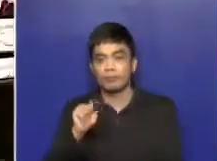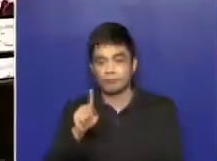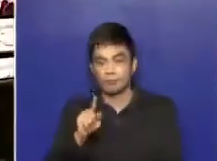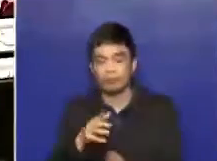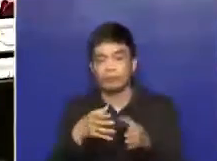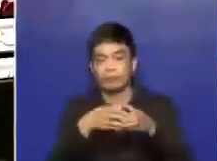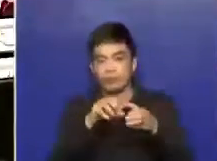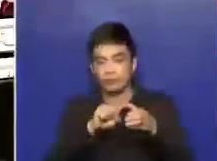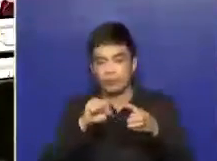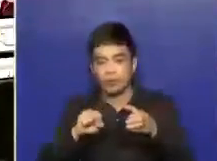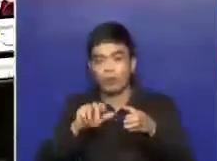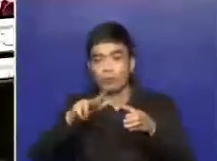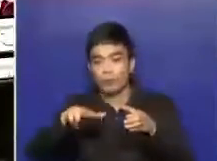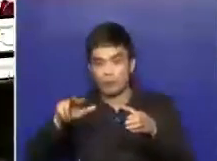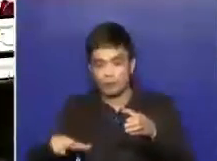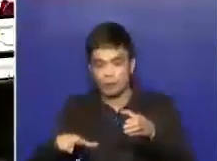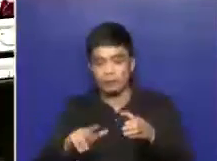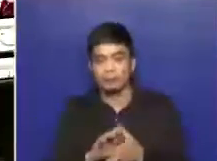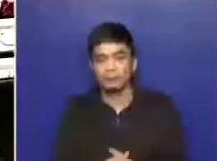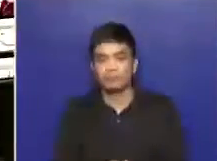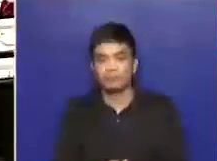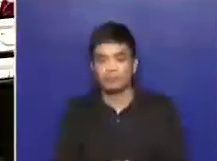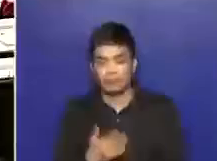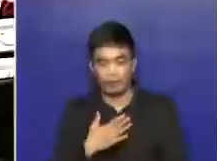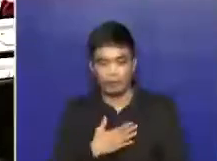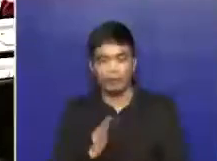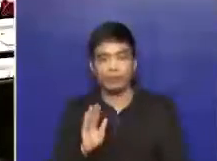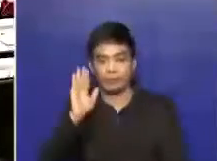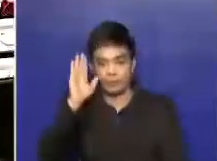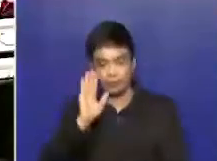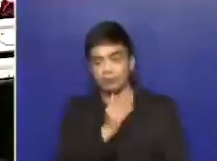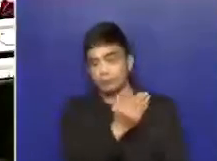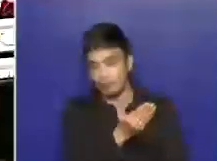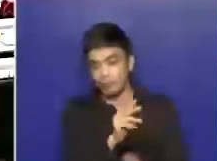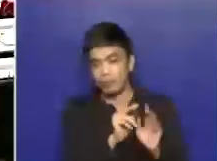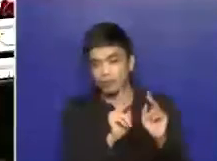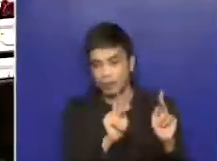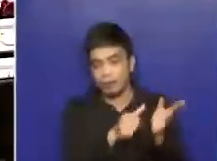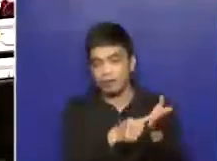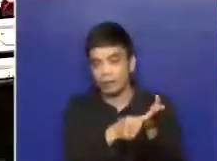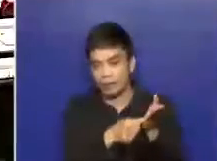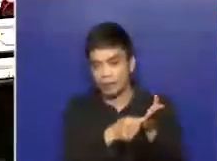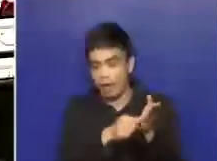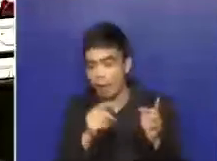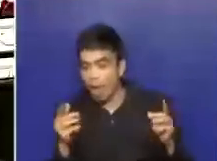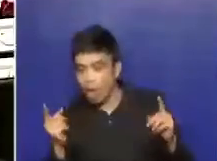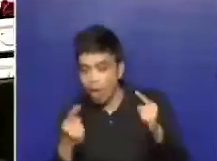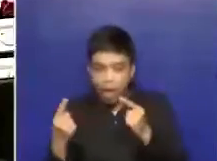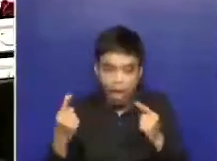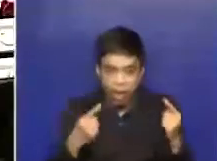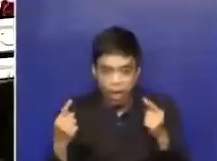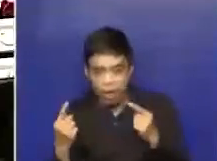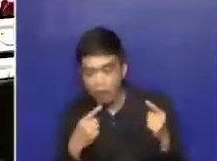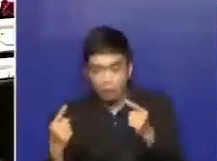ขออนุญาตใช้สิทธิ์นะครับในมาตรานี้กรรมาธิการมีการแก้ไขแล้วก็มีข้อถกเถียงกันระหว่างก